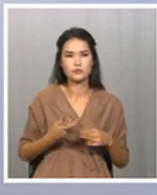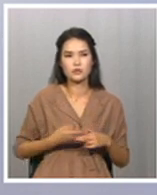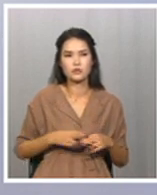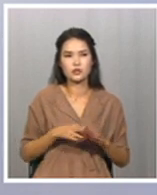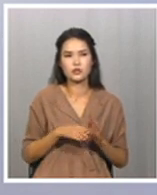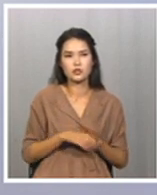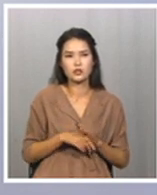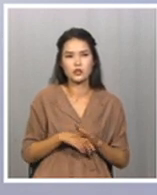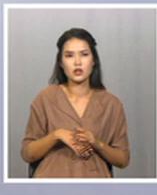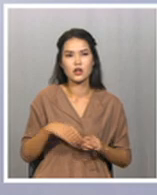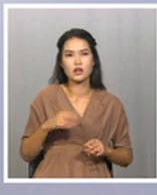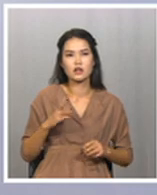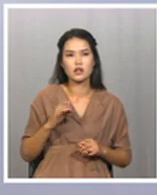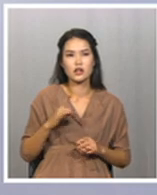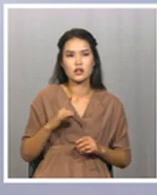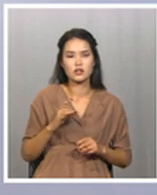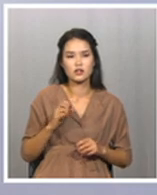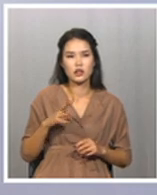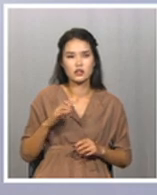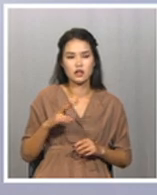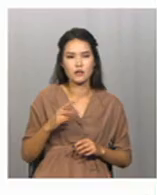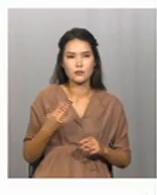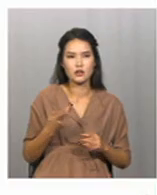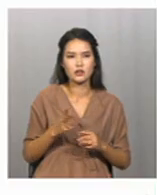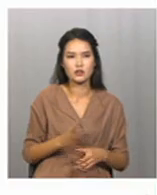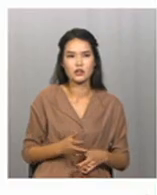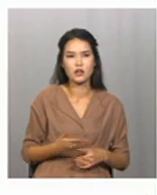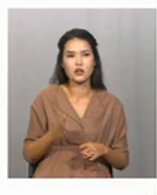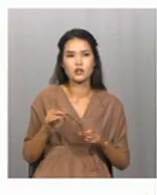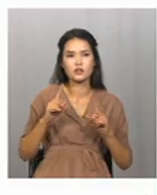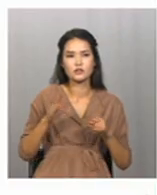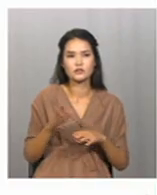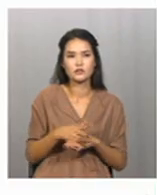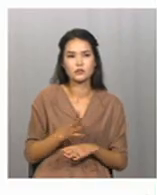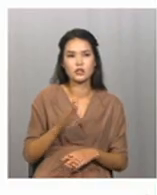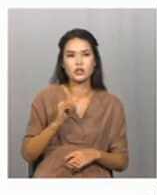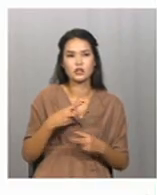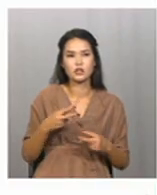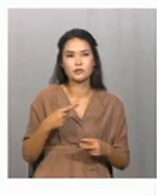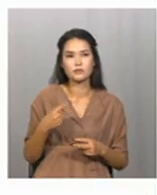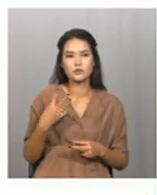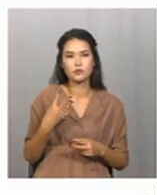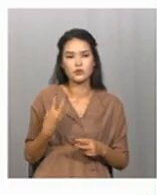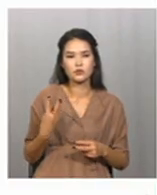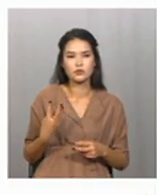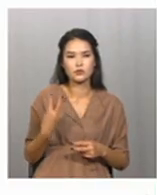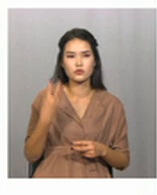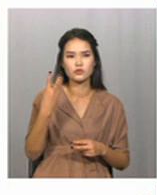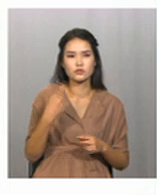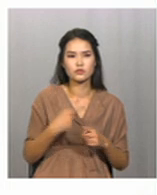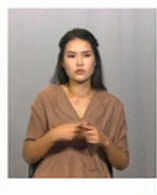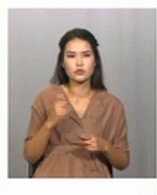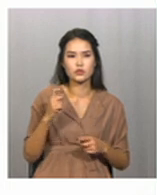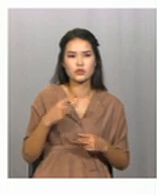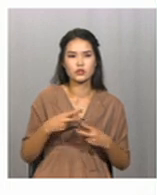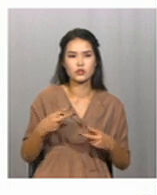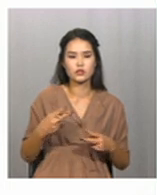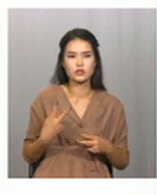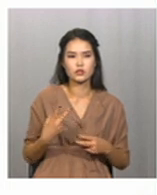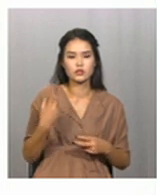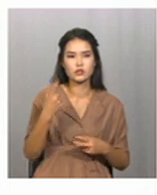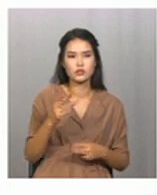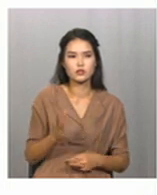таңба плюске ауысады. Енді жақшаны ашатын болсақ, игірік тең болады минус 4-бітін 4-ден 3 қосылған